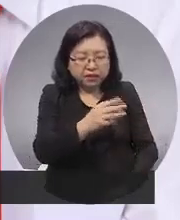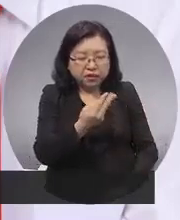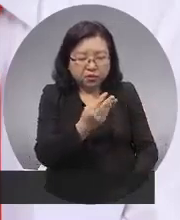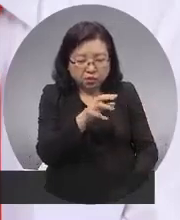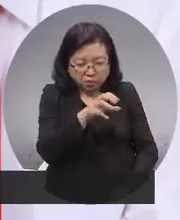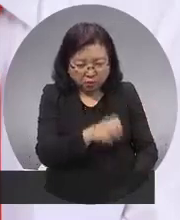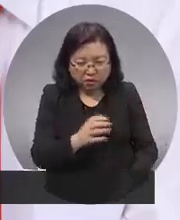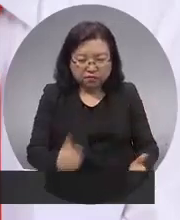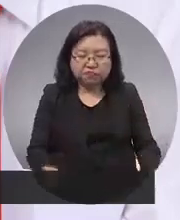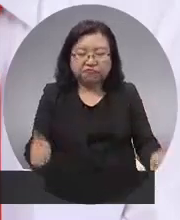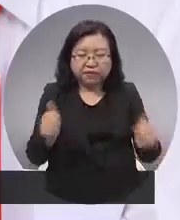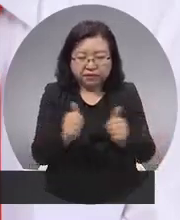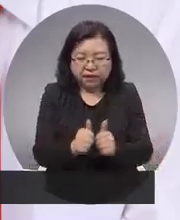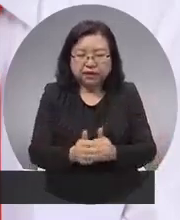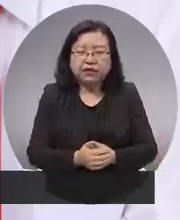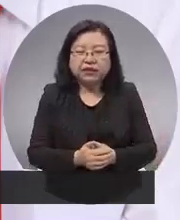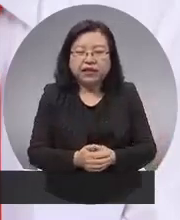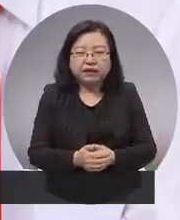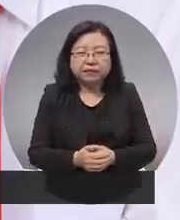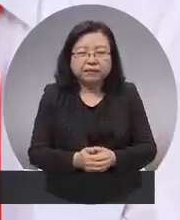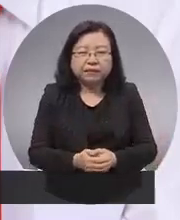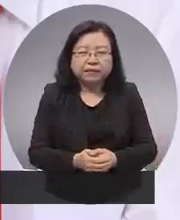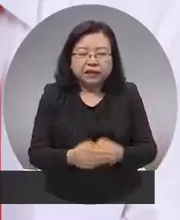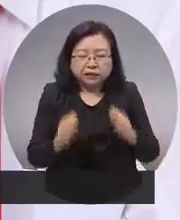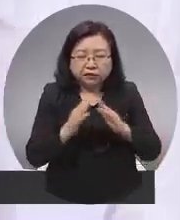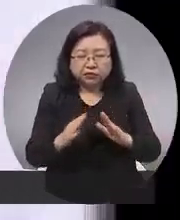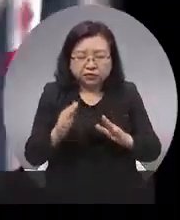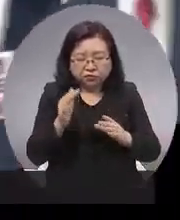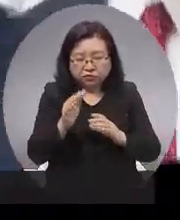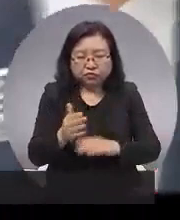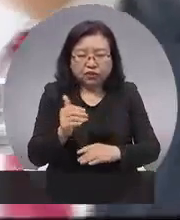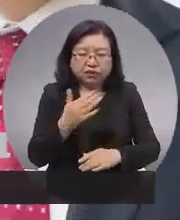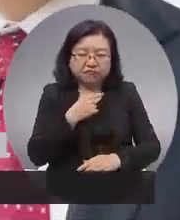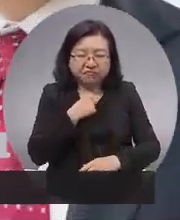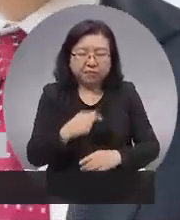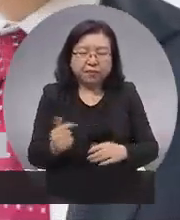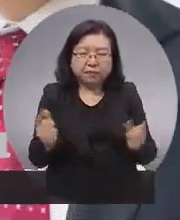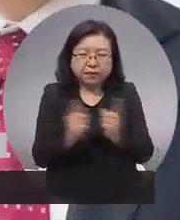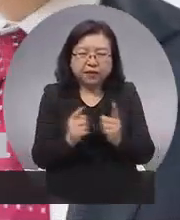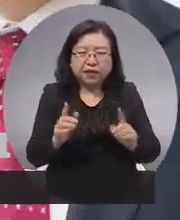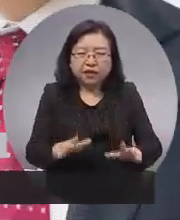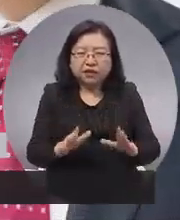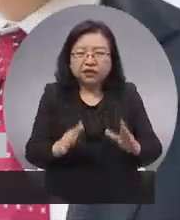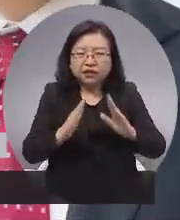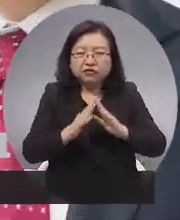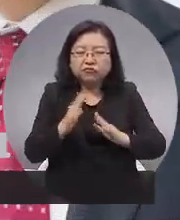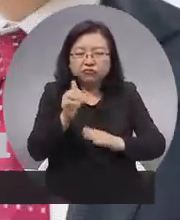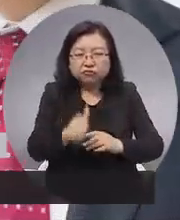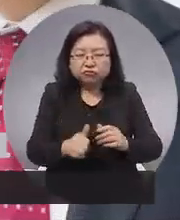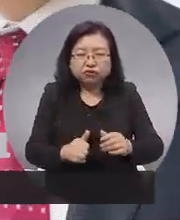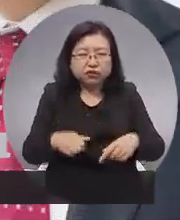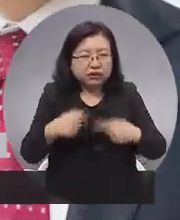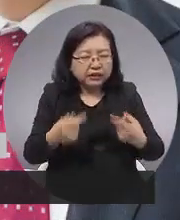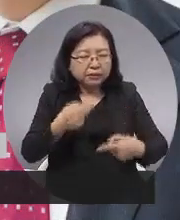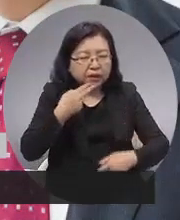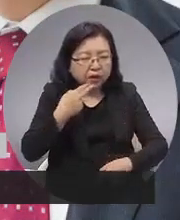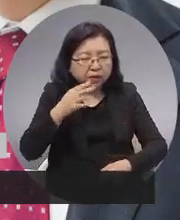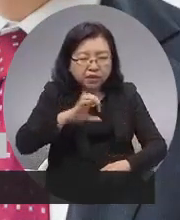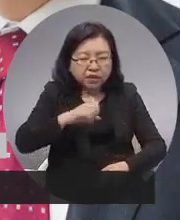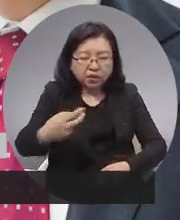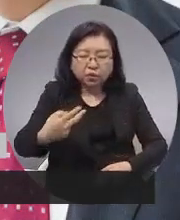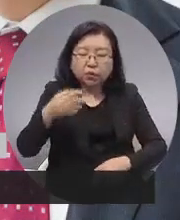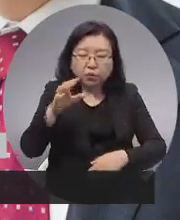분 와 원장이 하나뿐인 군수 자리를 두고 만났습니다 현재 군수가 불출마를 섬 안영동 불의